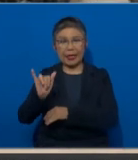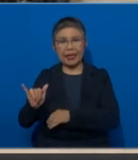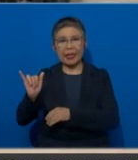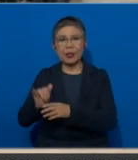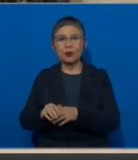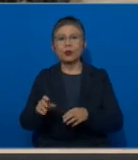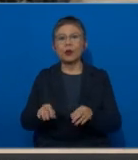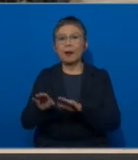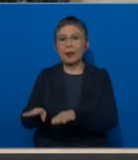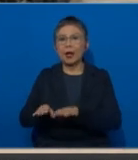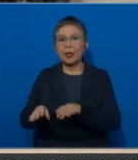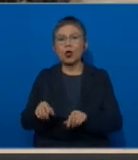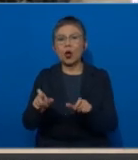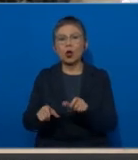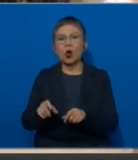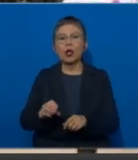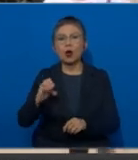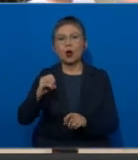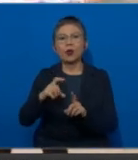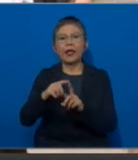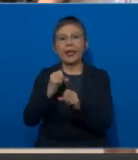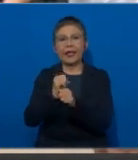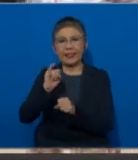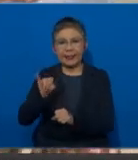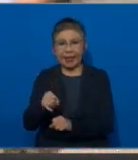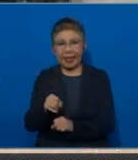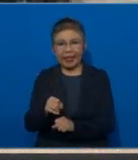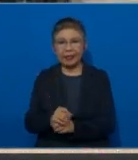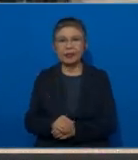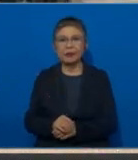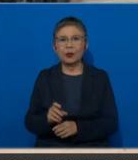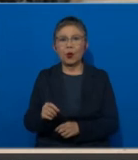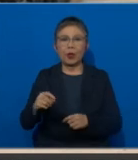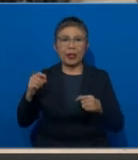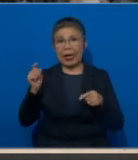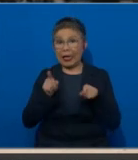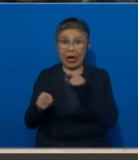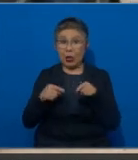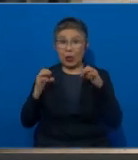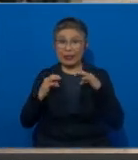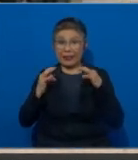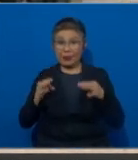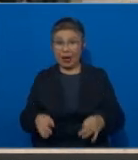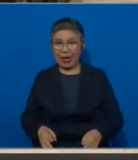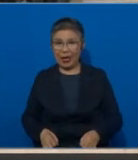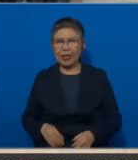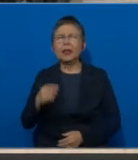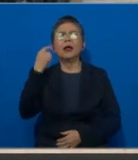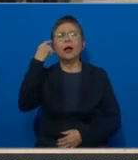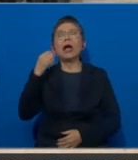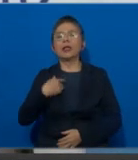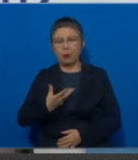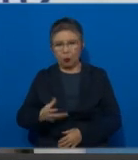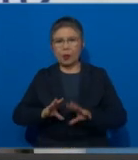yang bergerak di penanganan dan pendampingan orang dengan gangguan jiwa atau ODGJ. Selain ingin bekerja dan mendapatkan penghasilan, ia